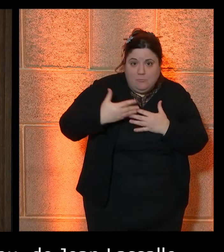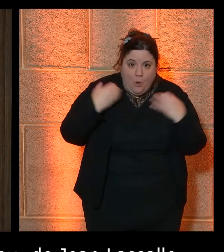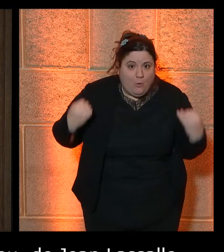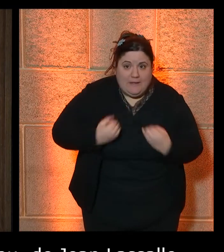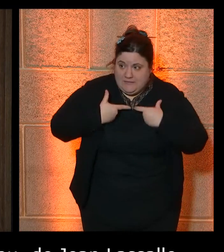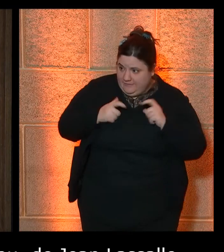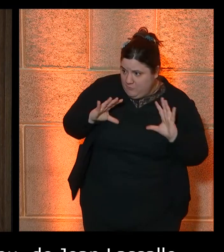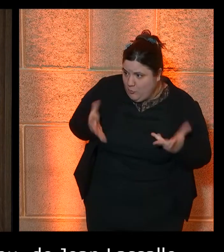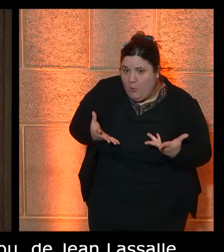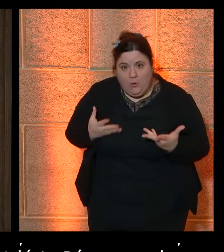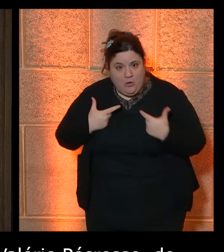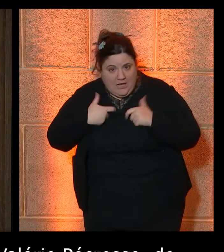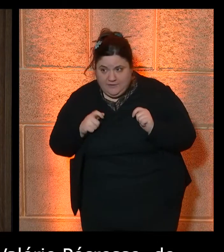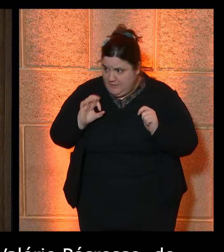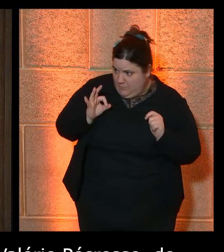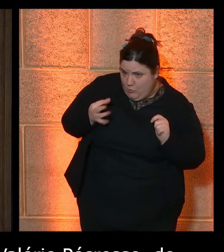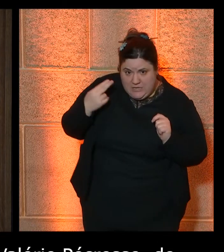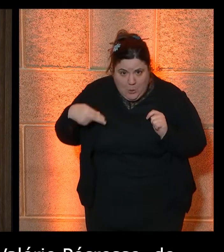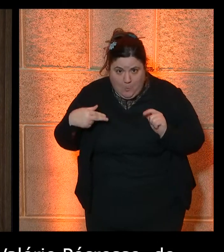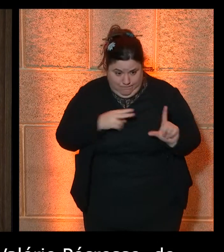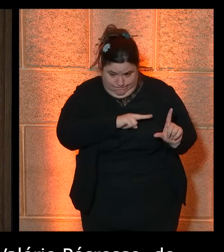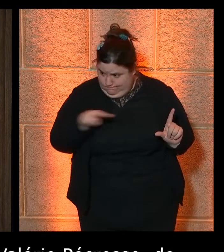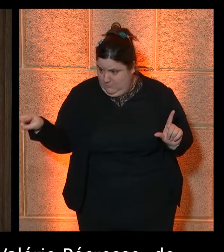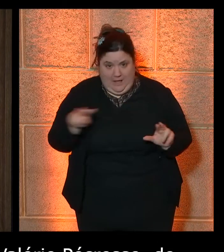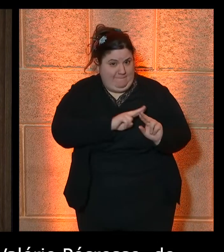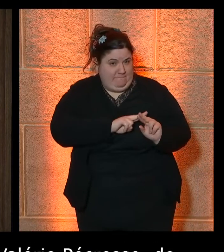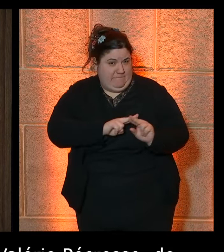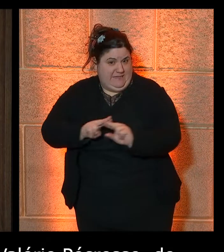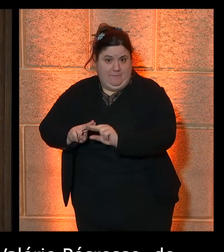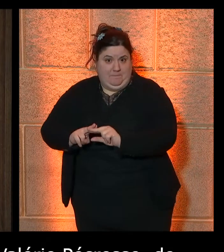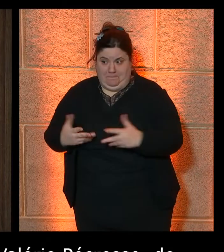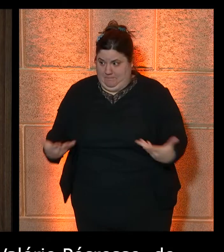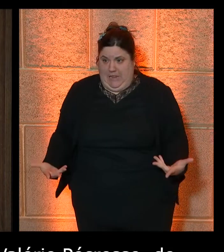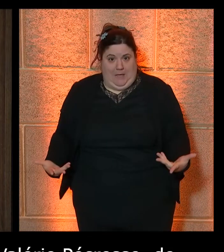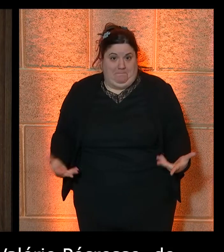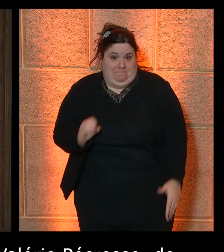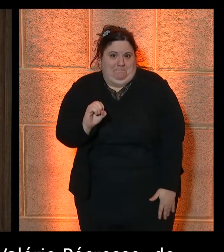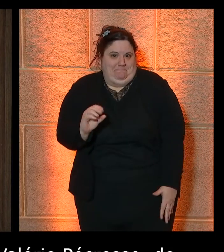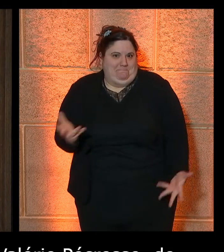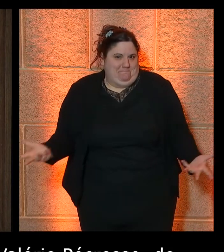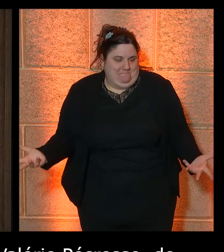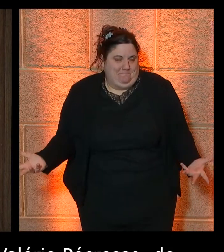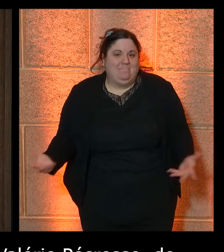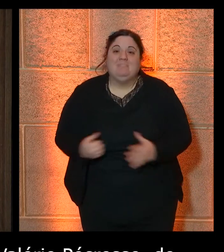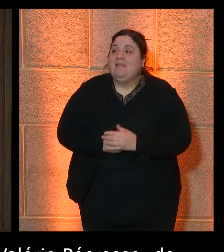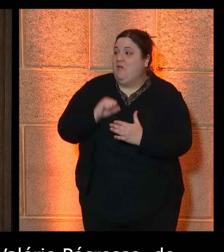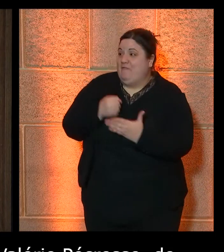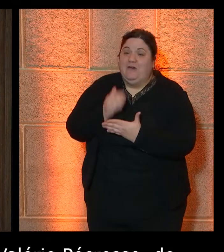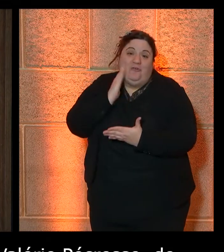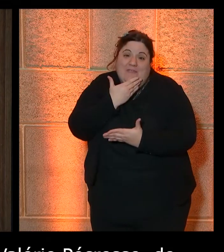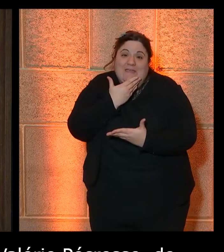campagne. Donc, ce critère-là, il est clair. Nous partons aujourd'hui, fin janvier, de